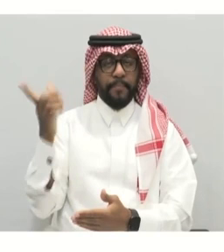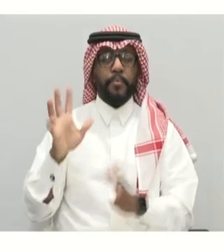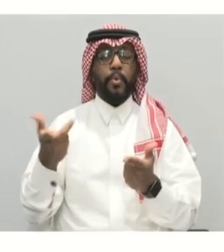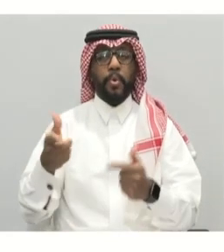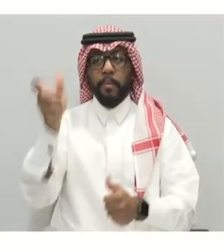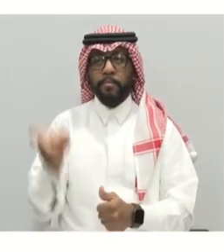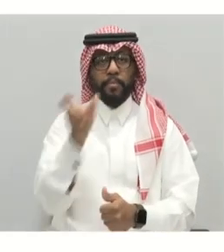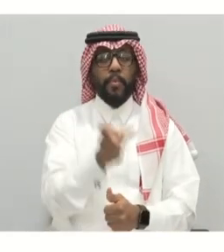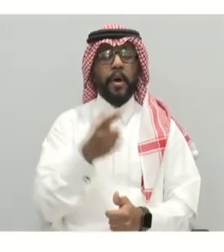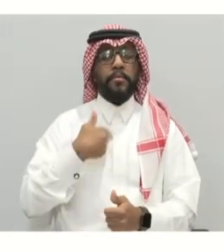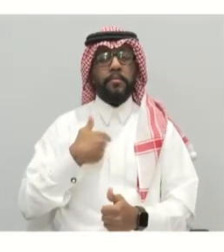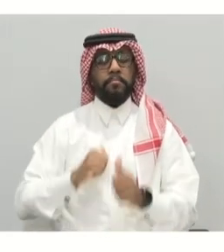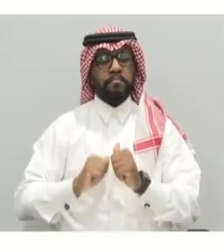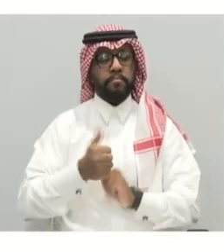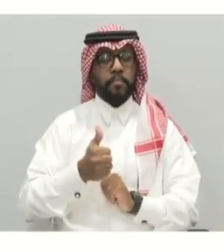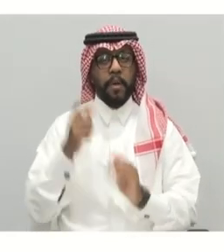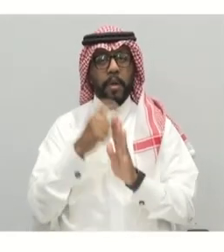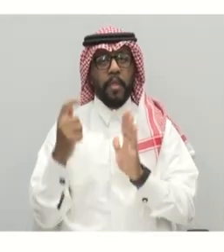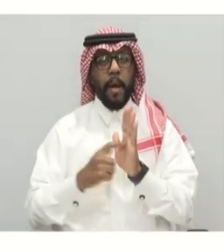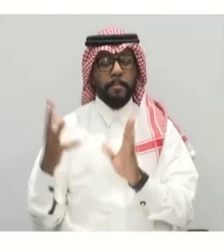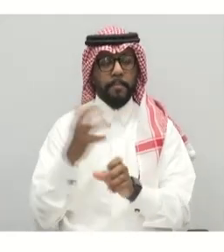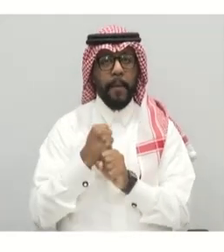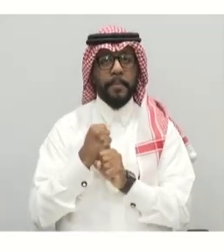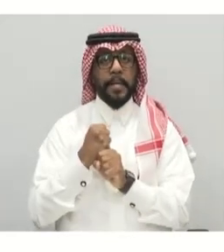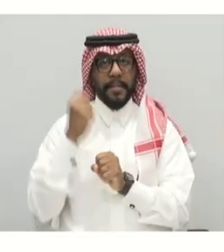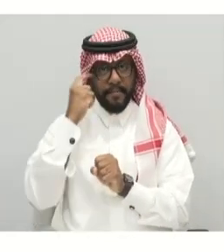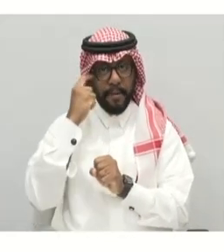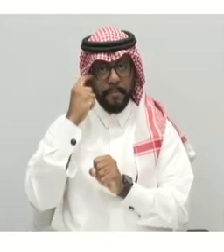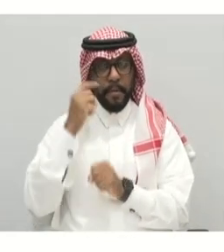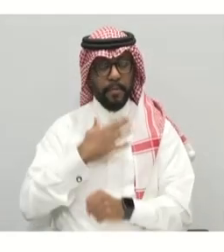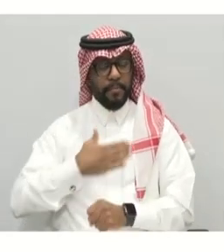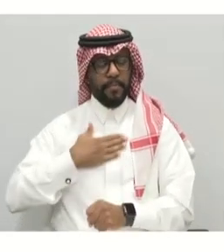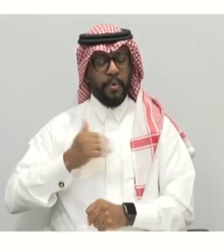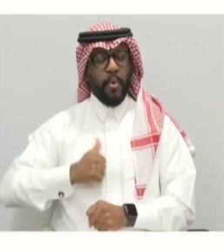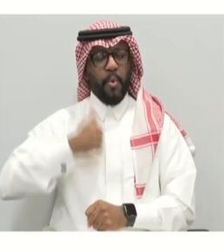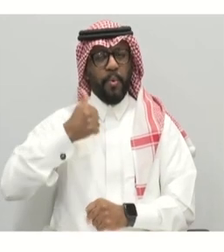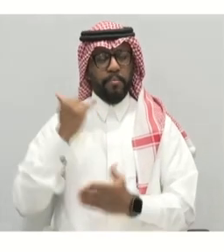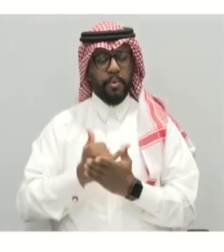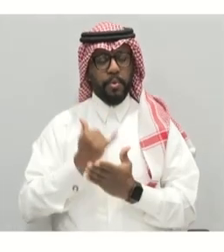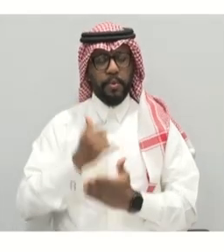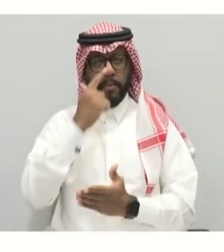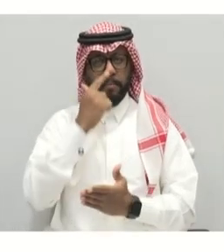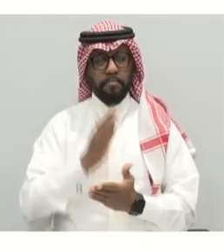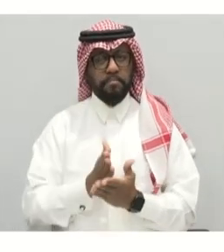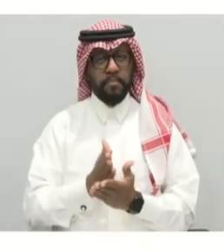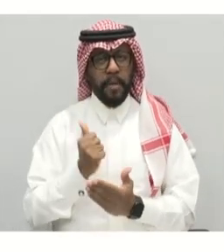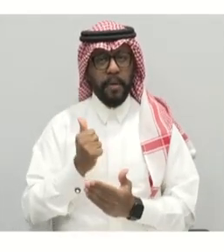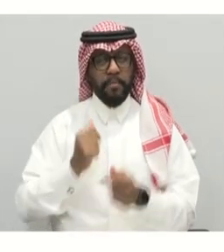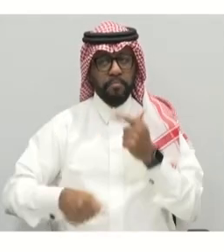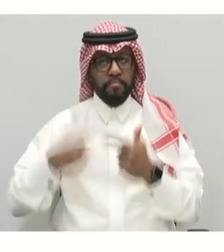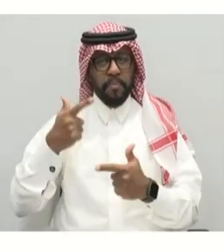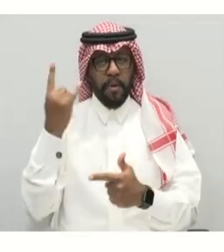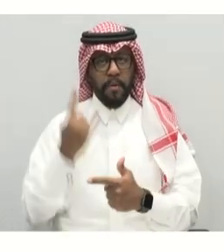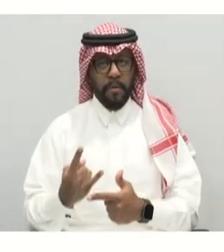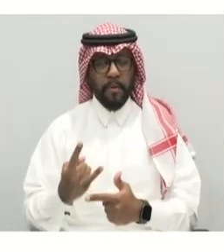المواطن الذي يتقيد النظام ويشعر بالمسؤوليه ويؤدي الواجبات